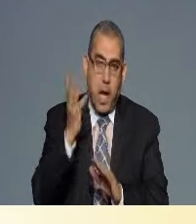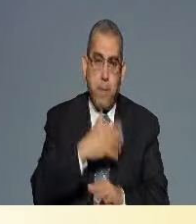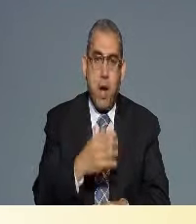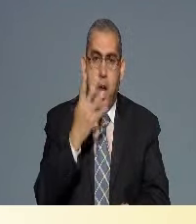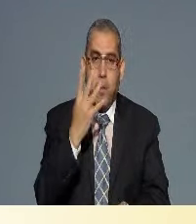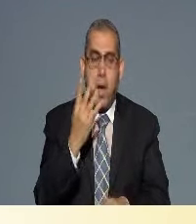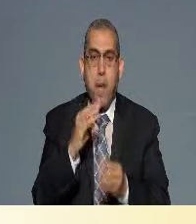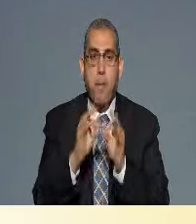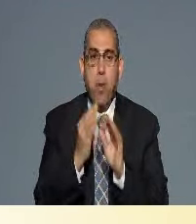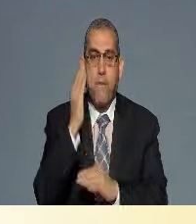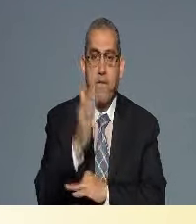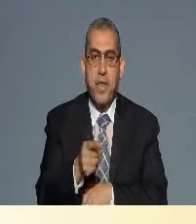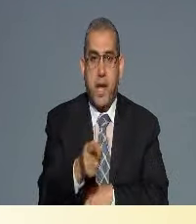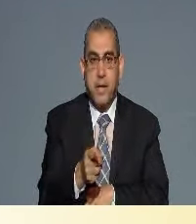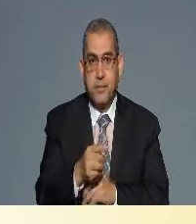4 مليون فدان.